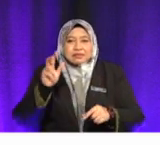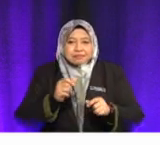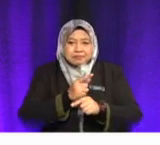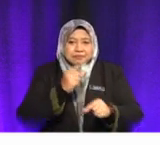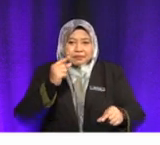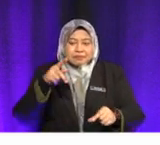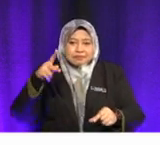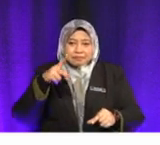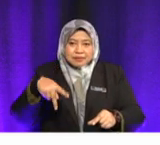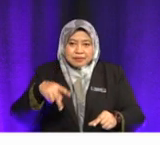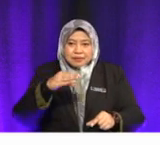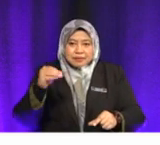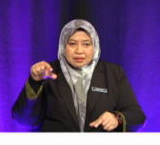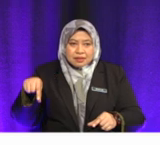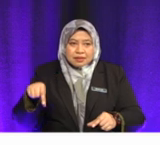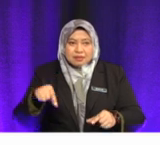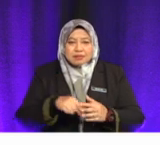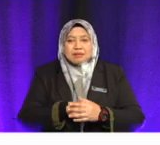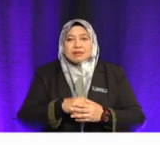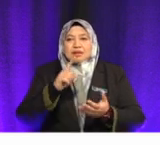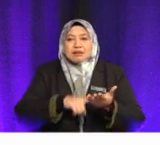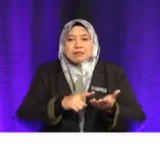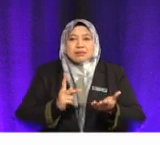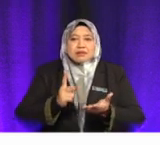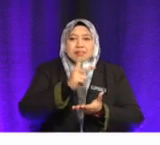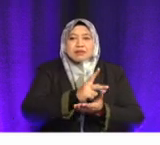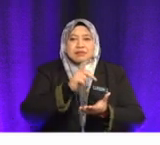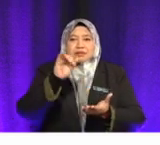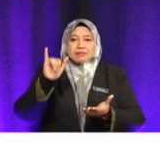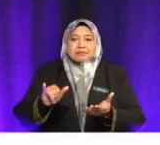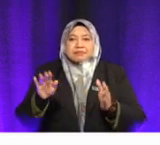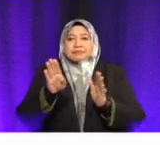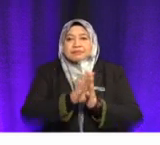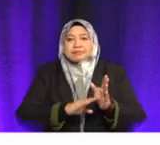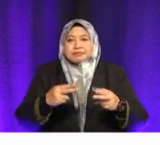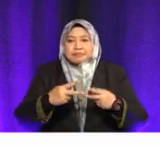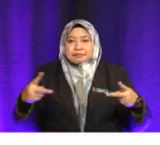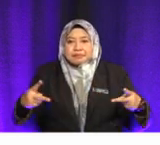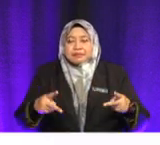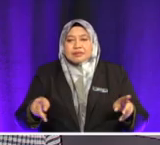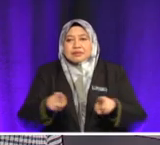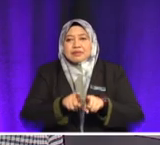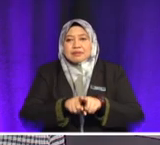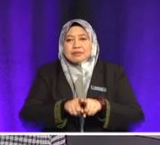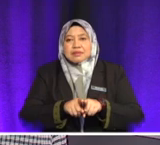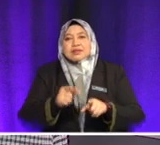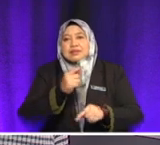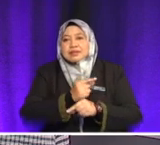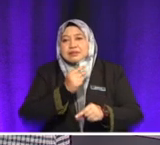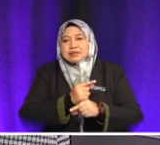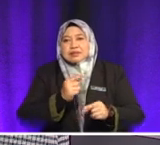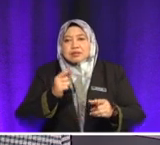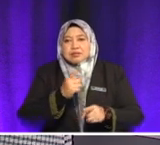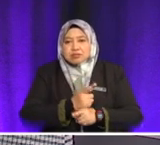jarak 3 cm oke apakah luka sebagai titik yang berjarak sama dari dua garis lurus yang berlari ah bagaimana